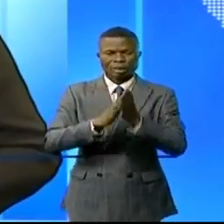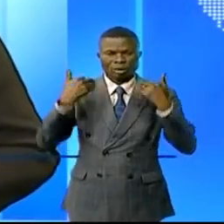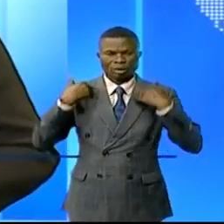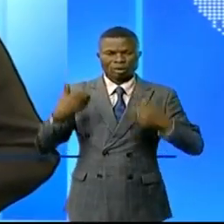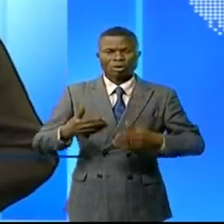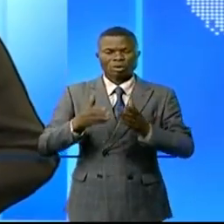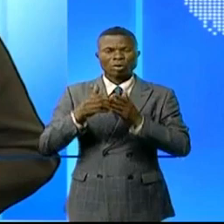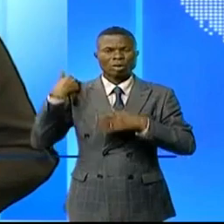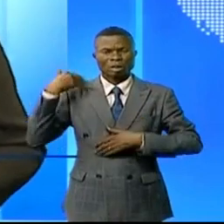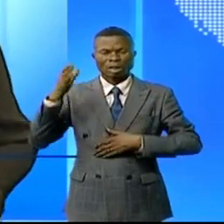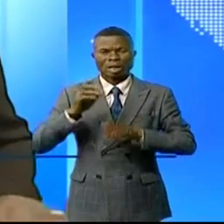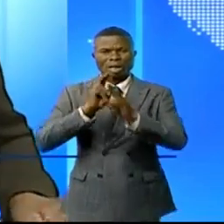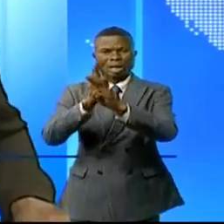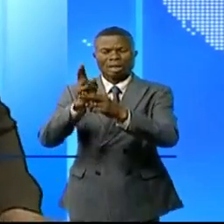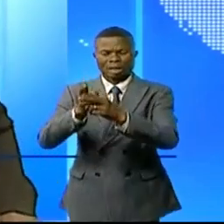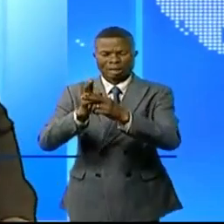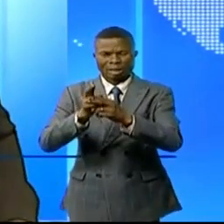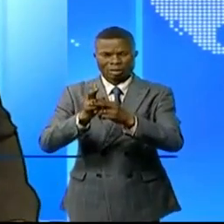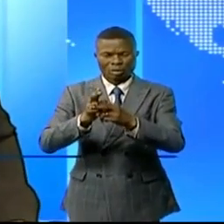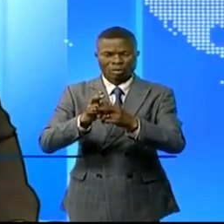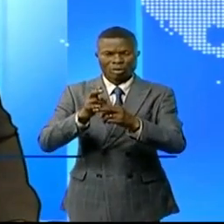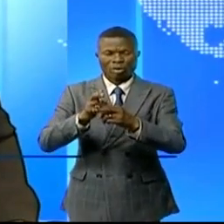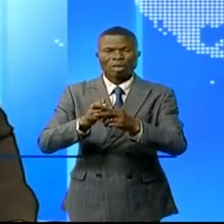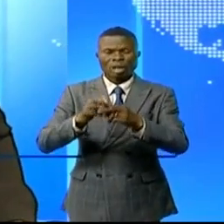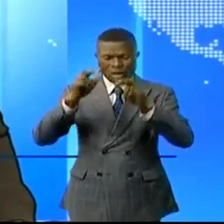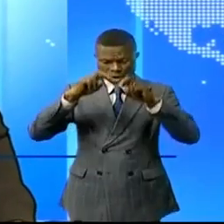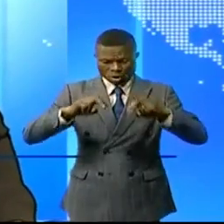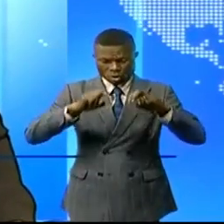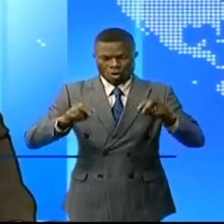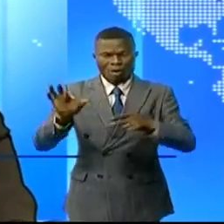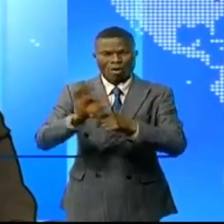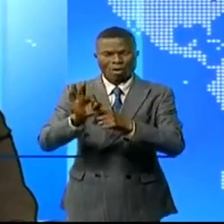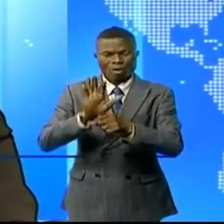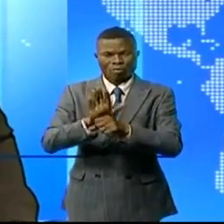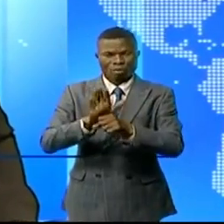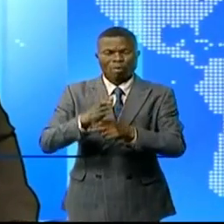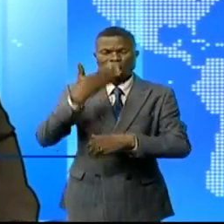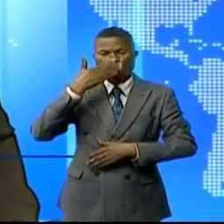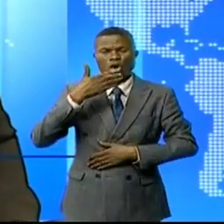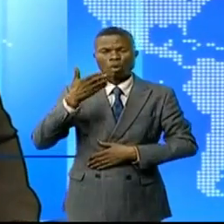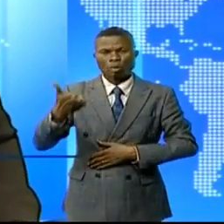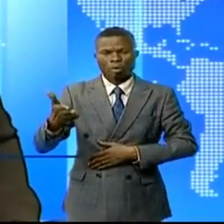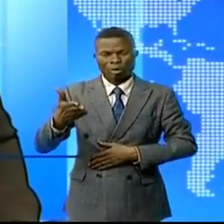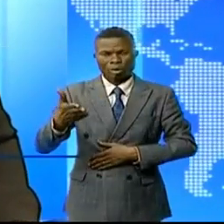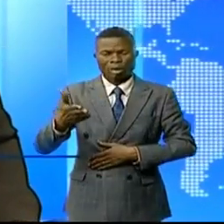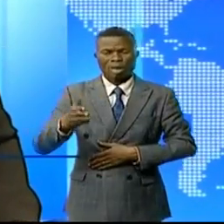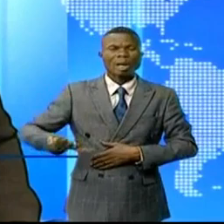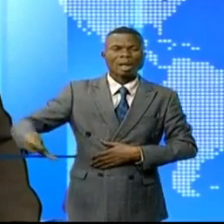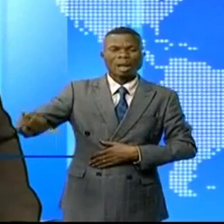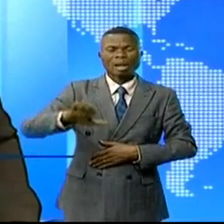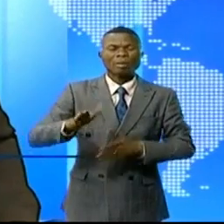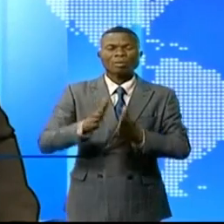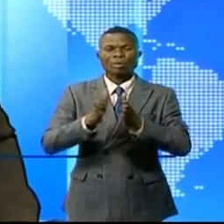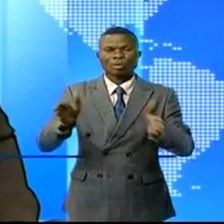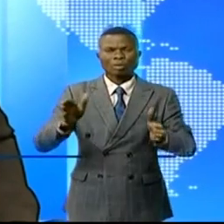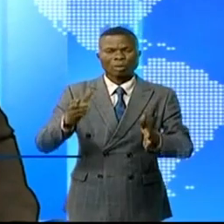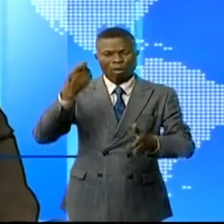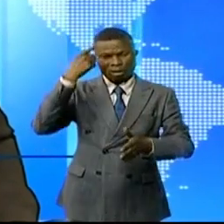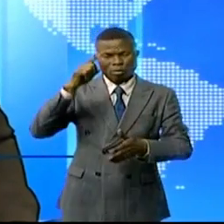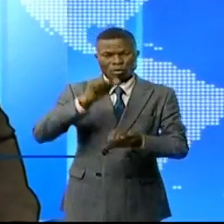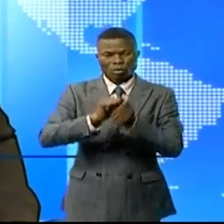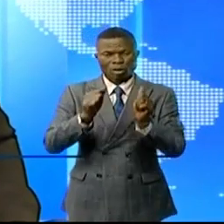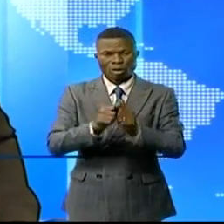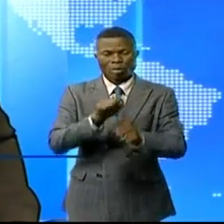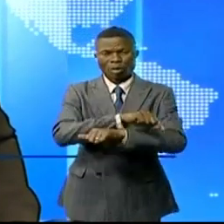le rapport d'études mené dans différentes formations sanitaires sur toute l'étendue du pays pour le compte de la